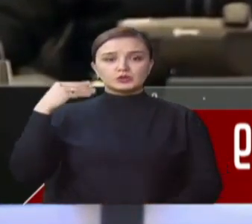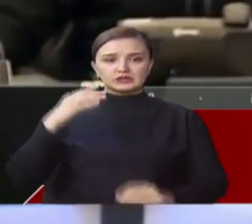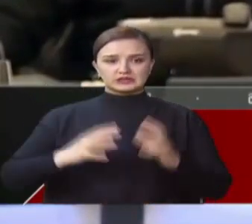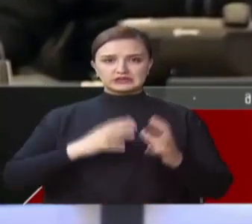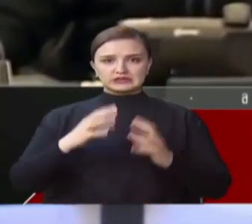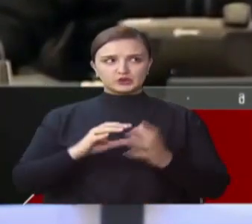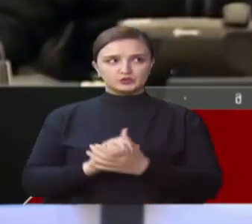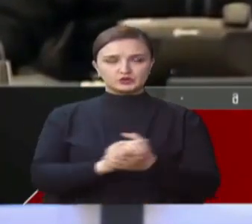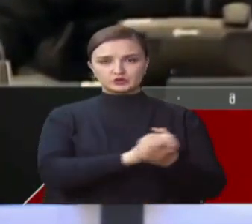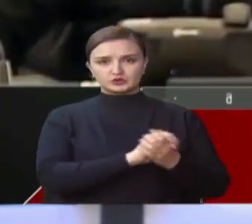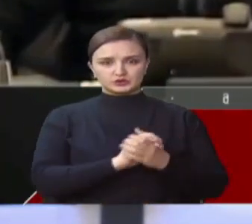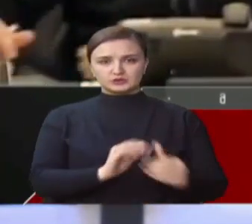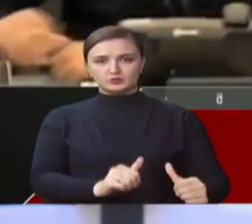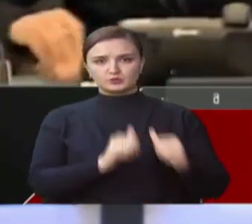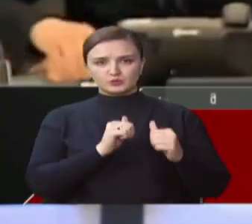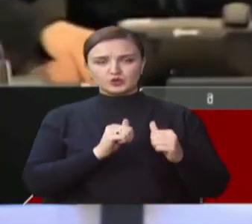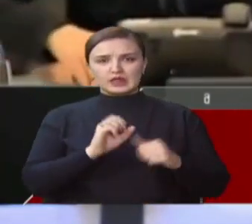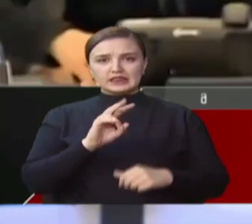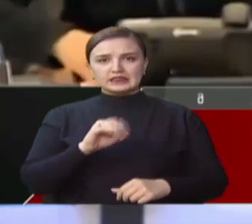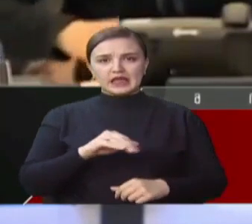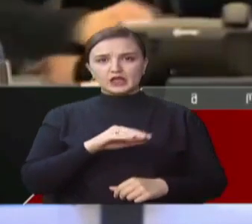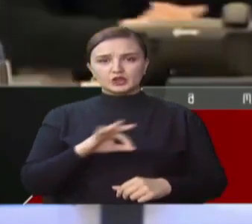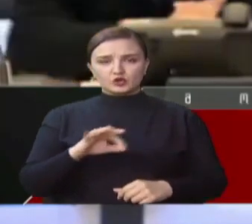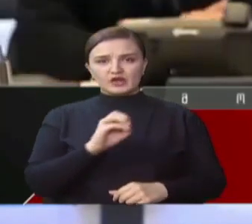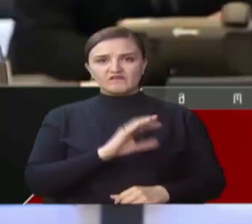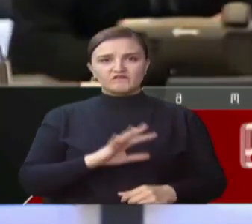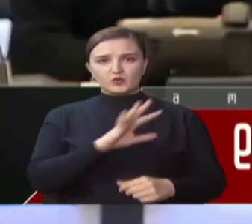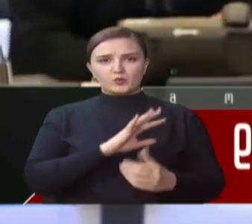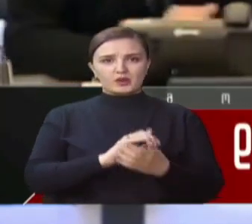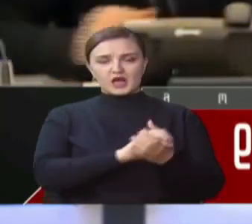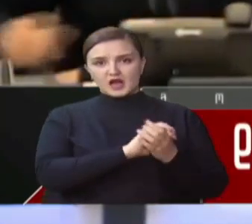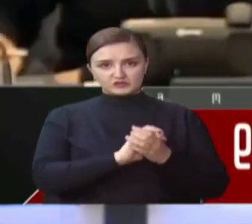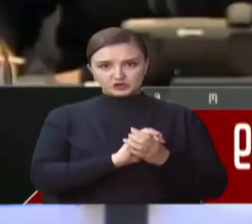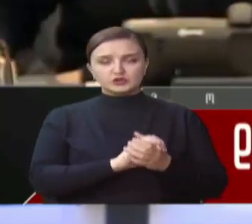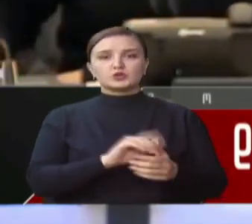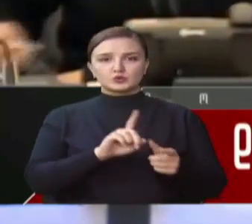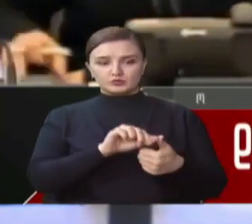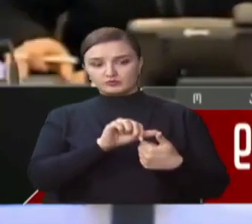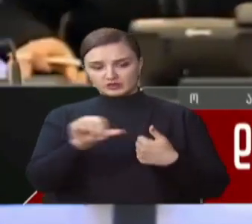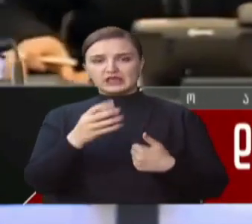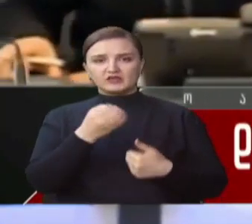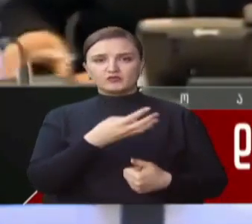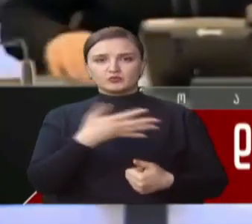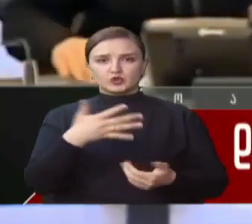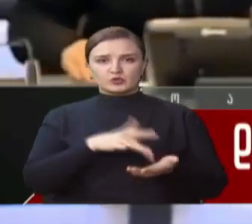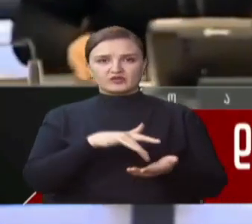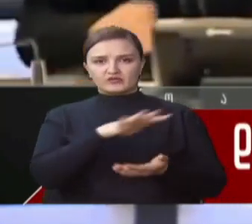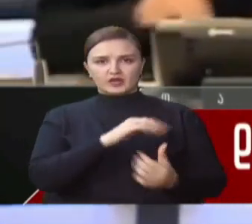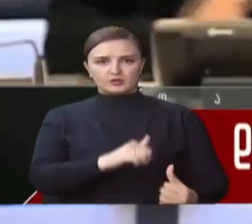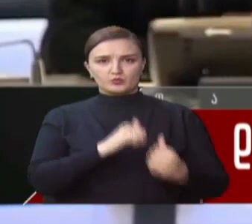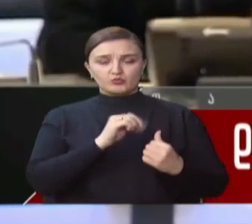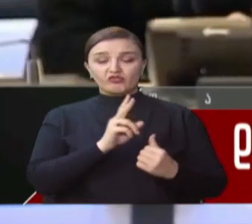საერთაშორისო დახმარების გაწევა ნატოსა და ევროკავშირის გარდა კიდევ 45 ქვეყნიდან შესთავაზეს. Პერსონალი და ორგანიზაციები,